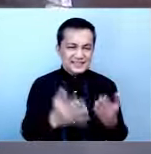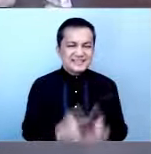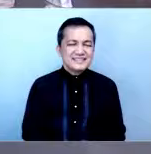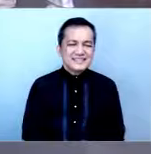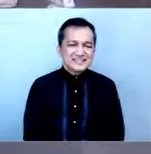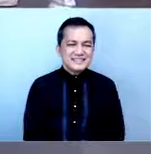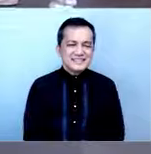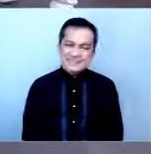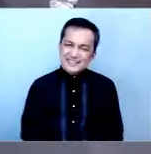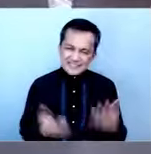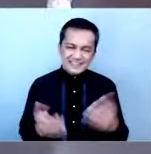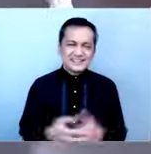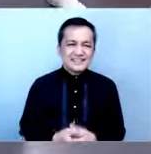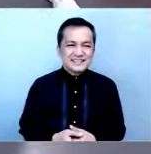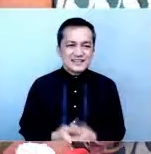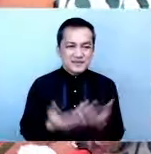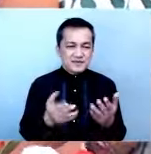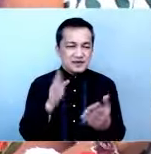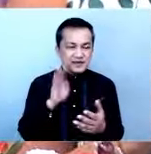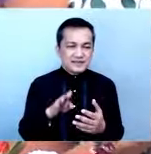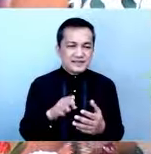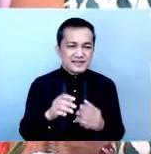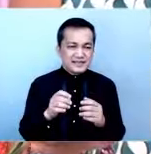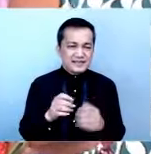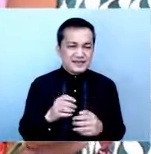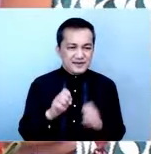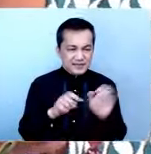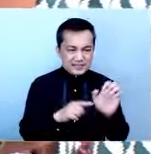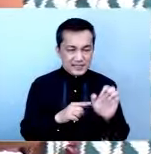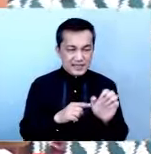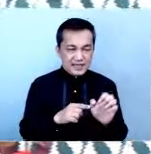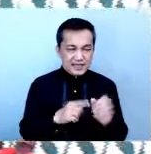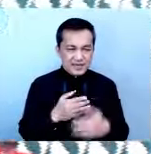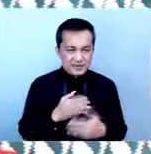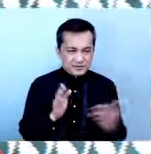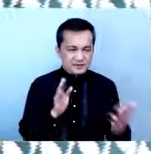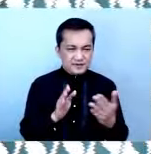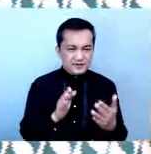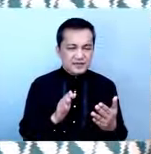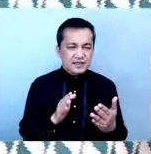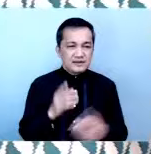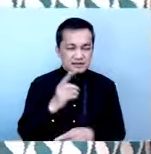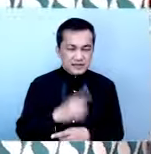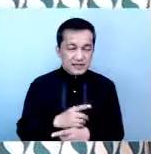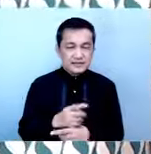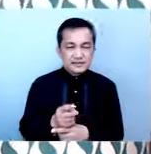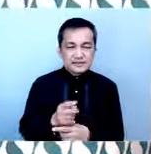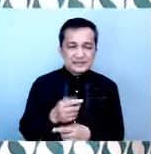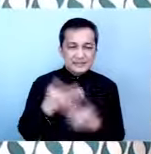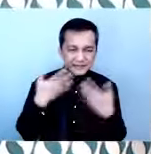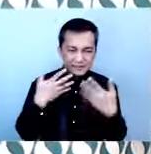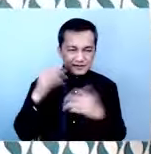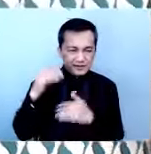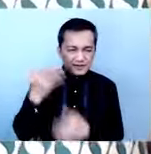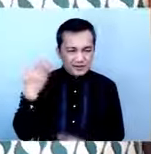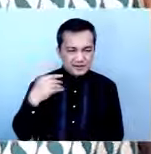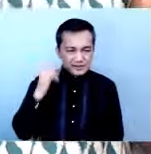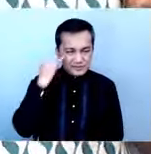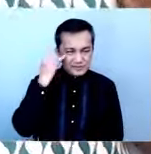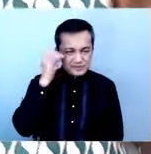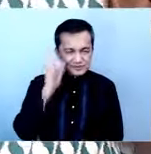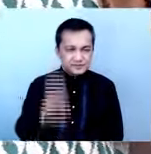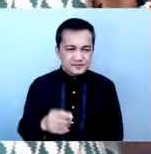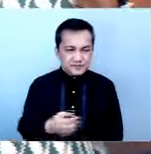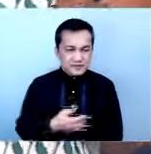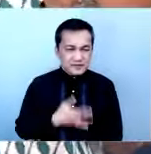Maraming salamat. Thank you. Alright mga kapatid, magpaka-extra happy na sa pagsalubong sa araw ng maingiti at pag-asa. Ako po, si Jess De Los Santos. Ipadama na po ang